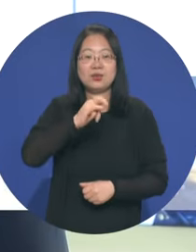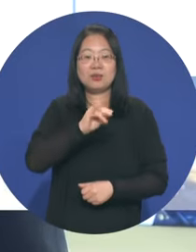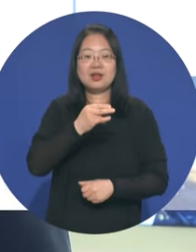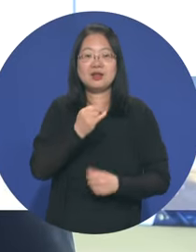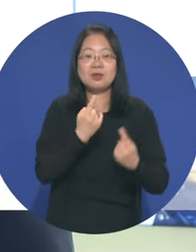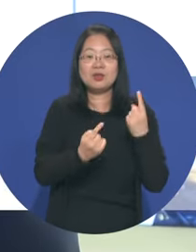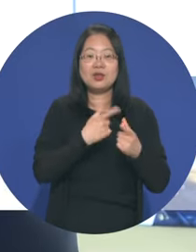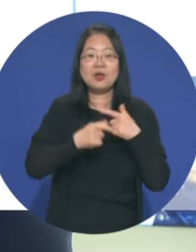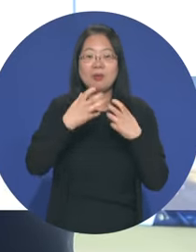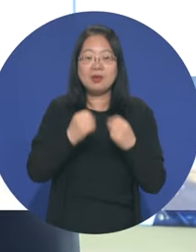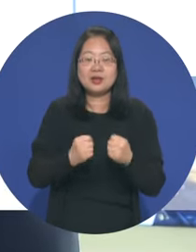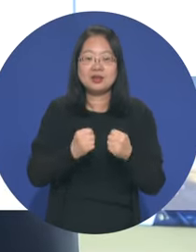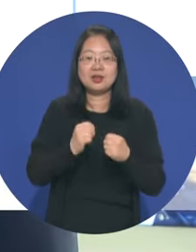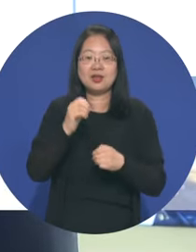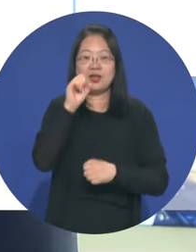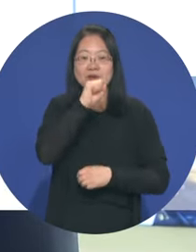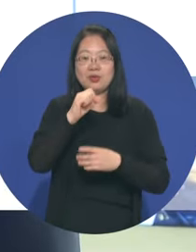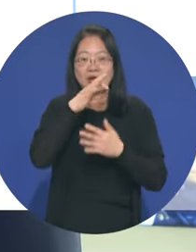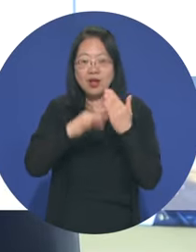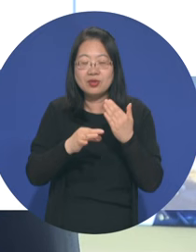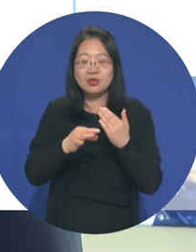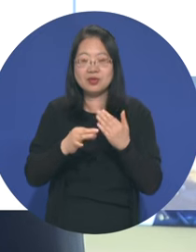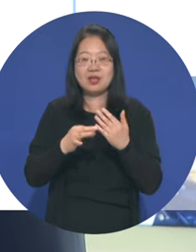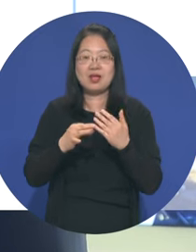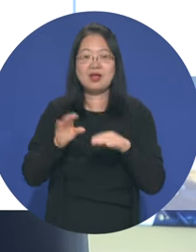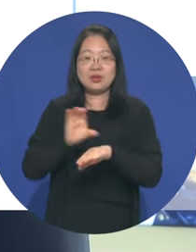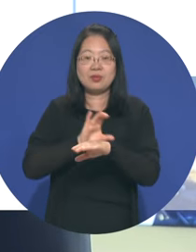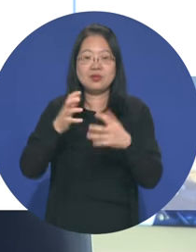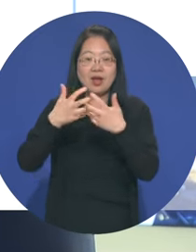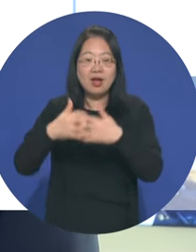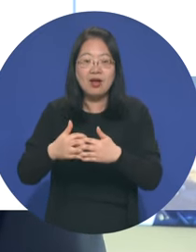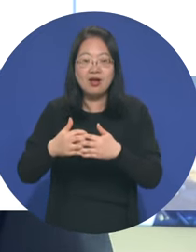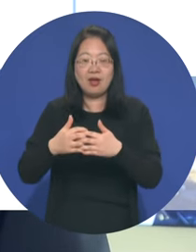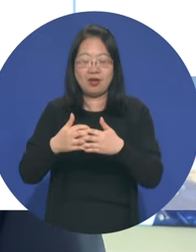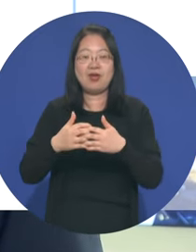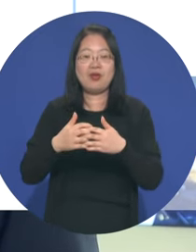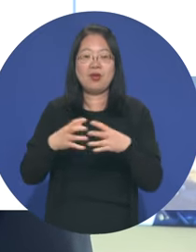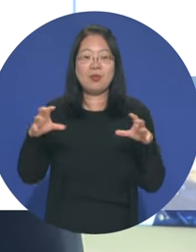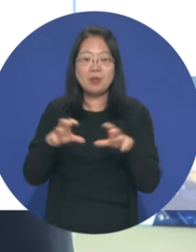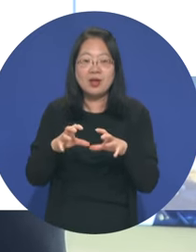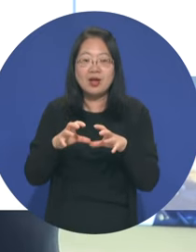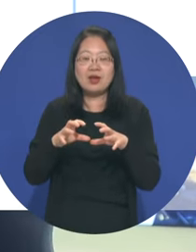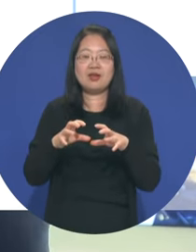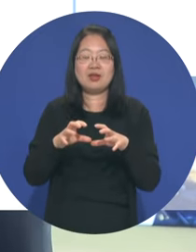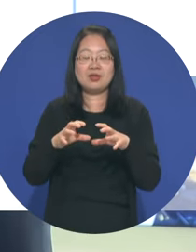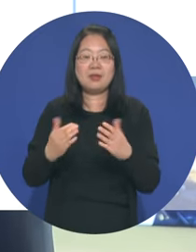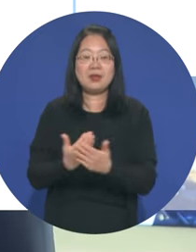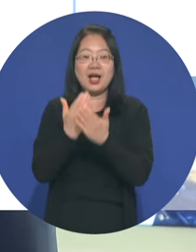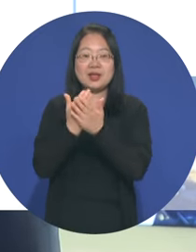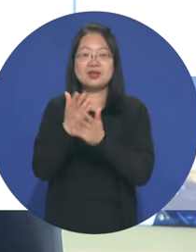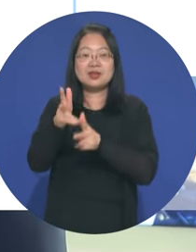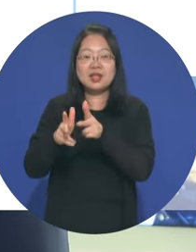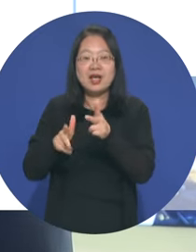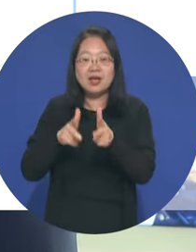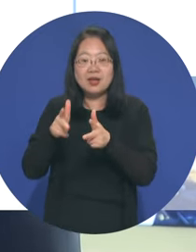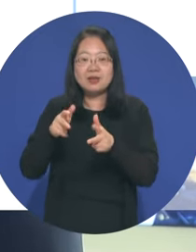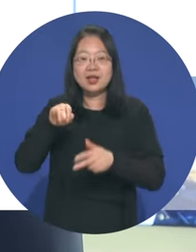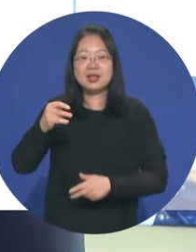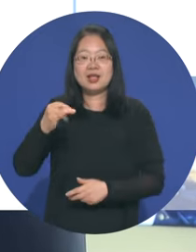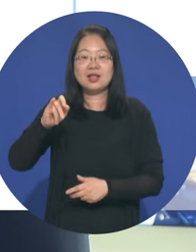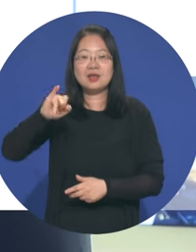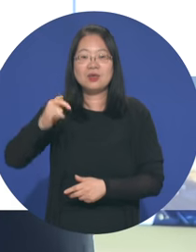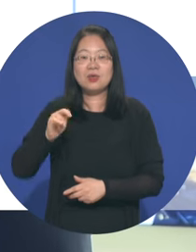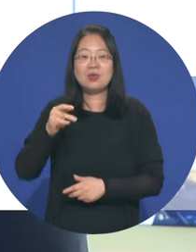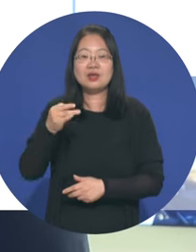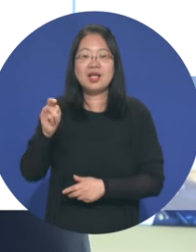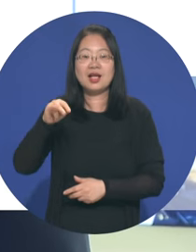실리콘밸리보다도 더욱더 많은 그러니까 소프트웨어 플러스 하드웨어까지 하는 새로운 부상하는 강점과